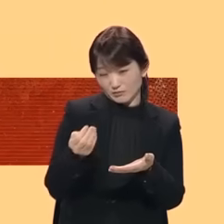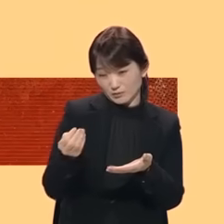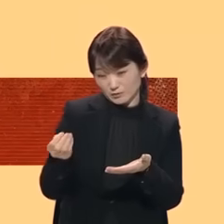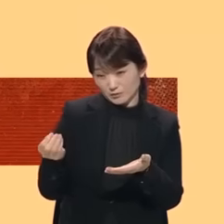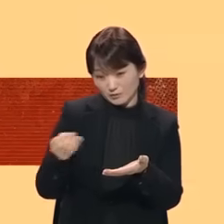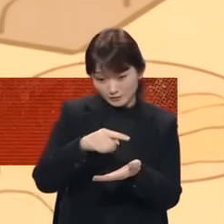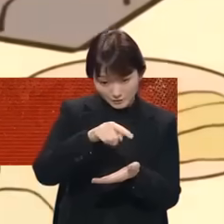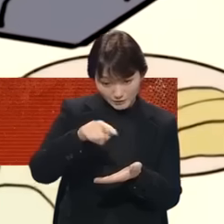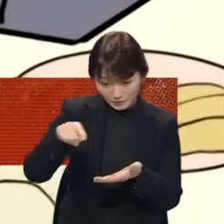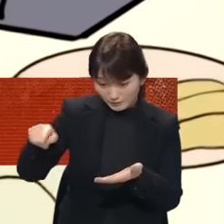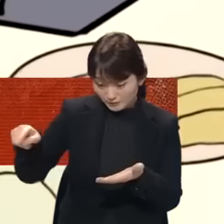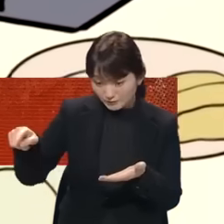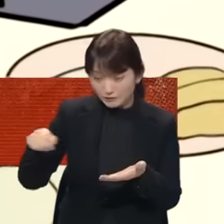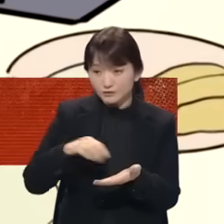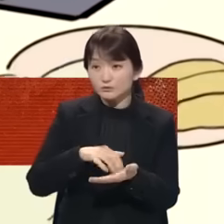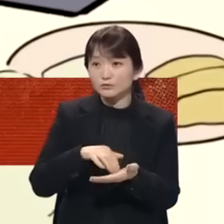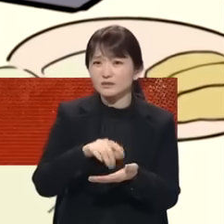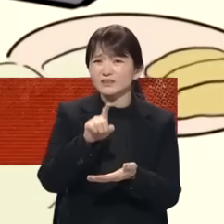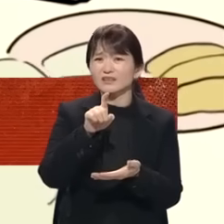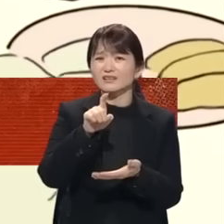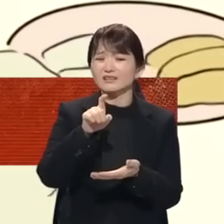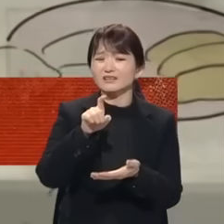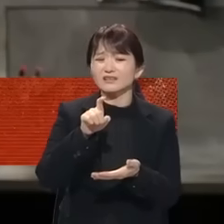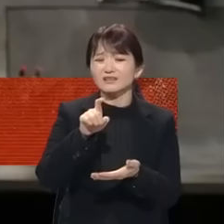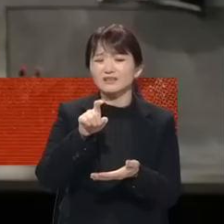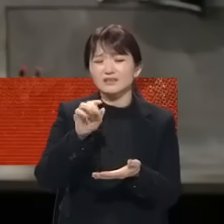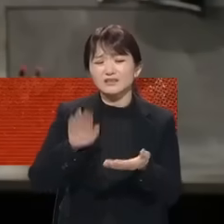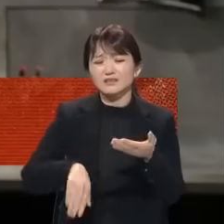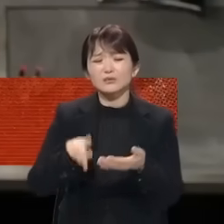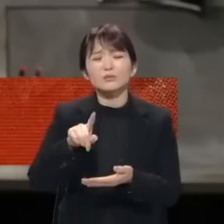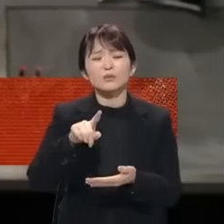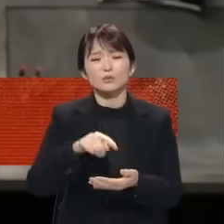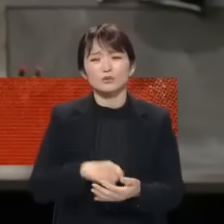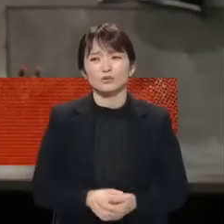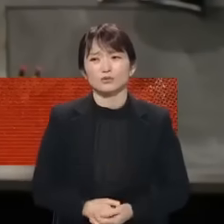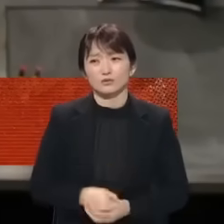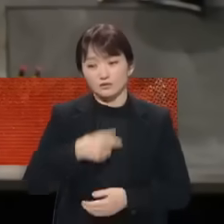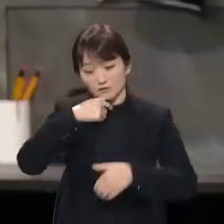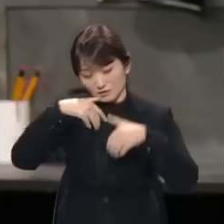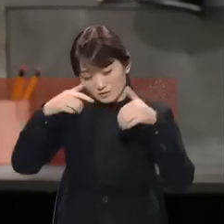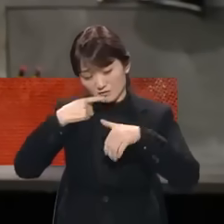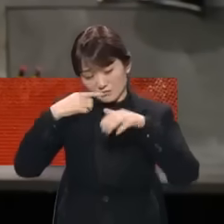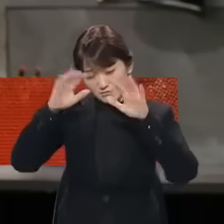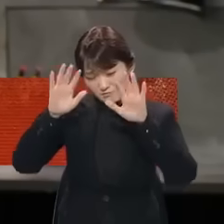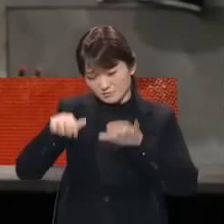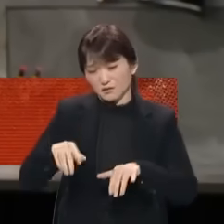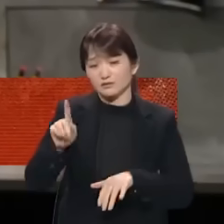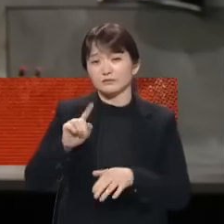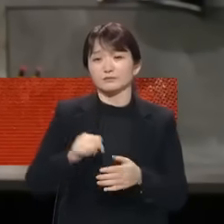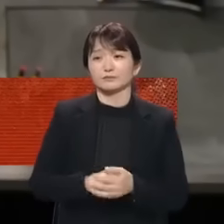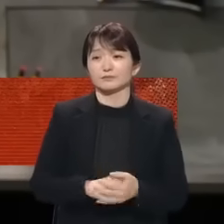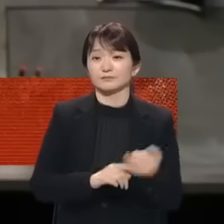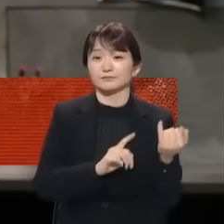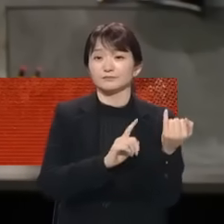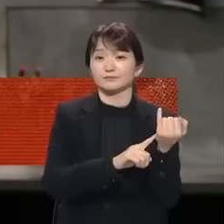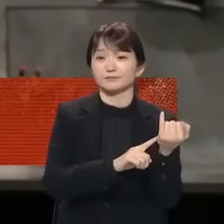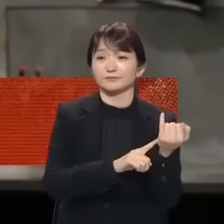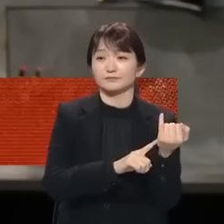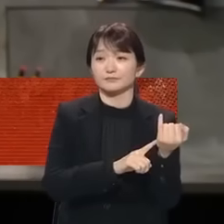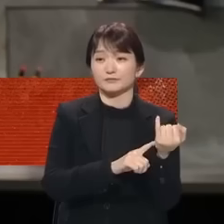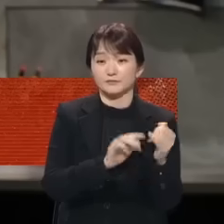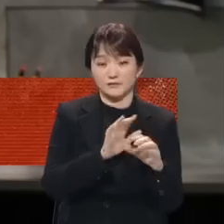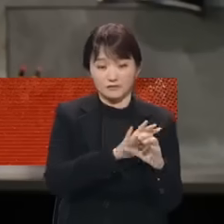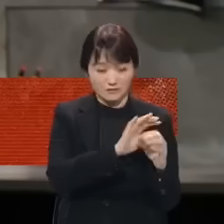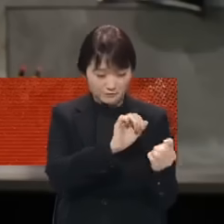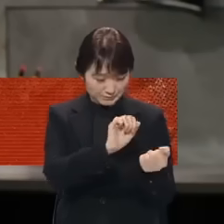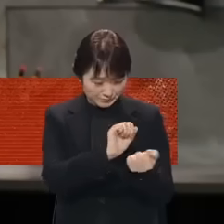세셨을 어 뭐야 10열 개도 안 돼 뭐 기록에 눈치를 줬다는 거고 뭐 비가 오나 눈이 오나 심지어 사연자분이 코로나